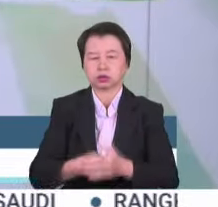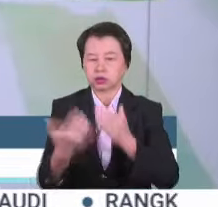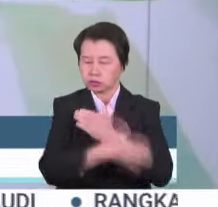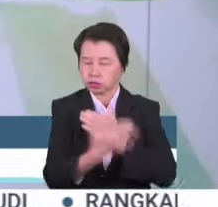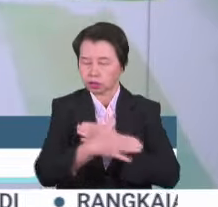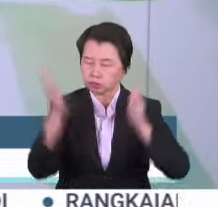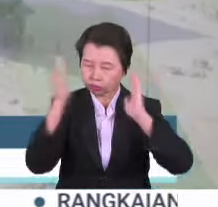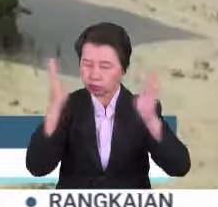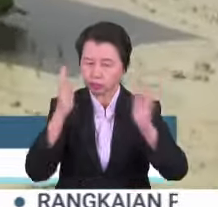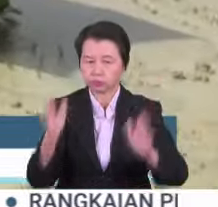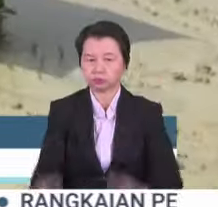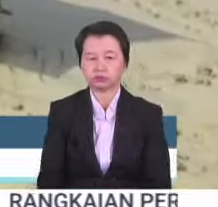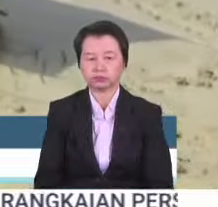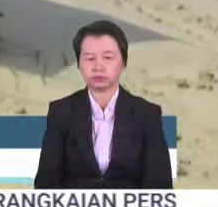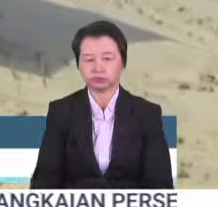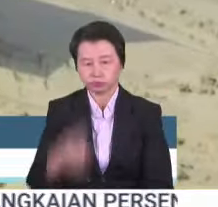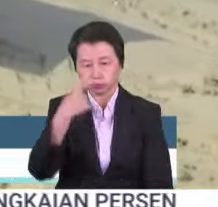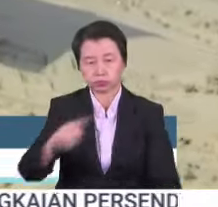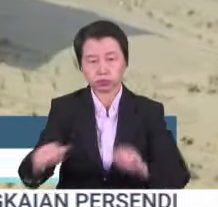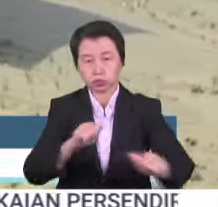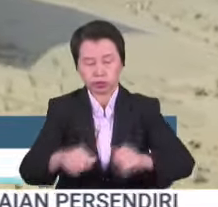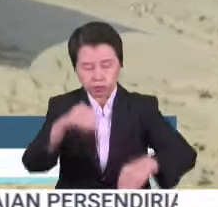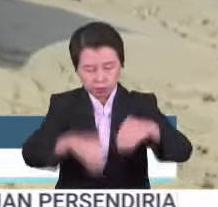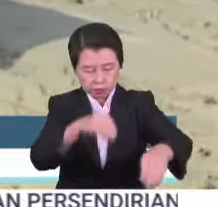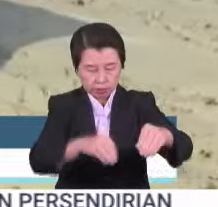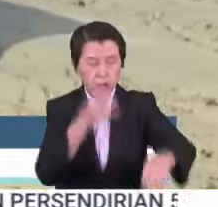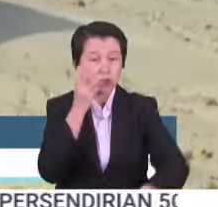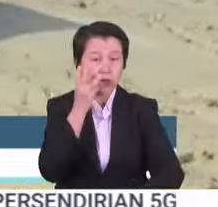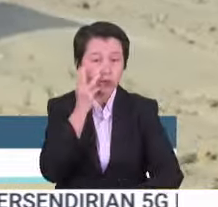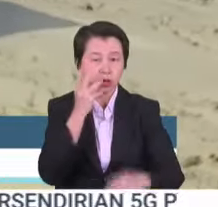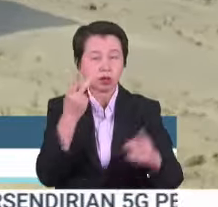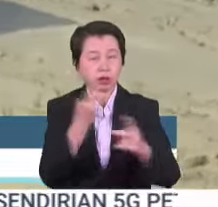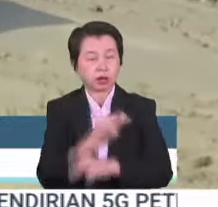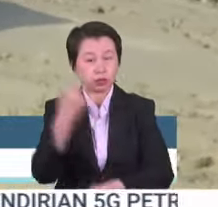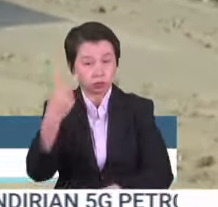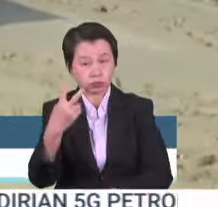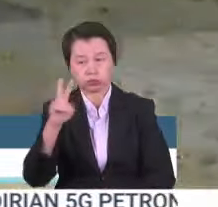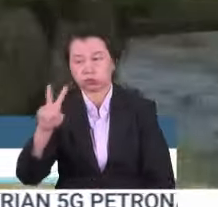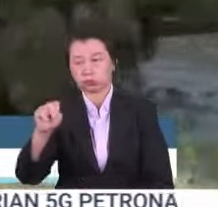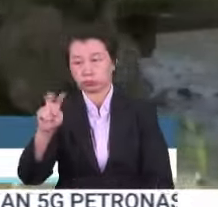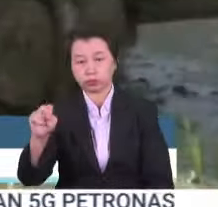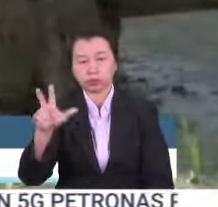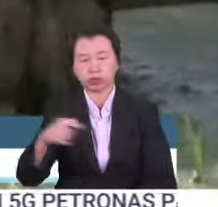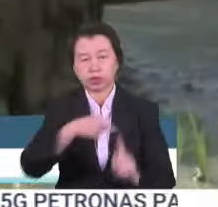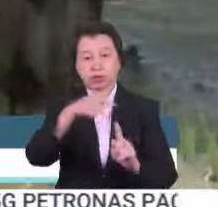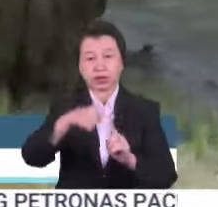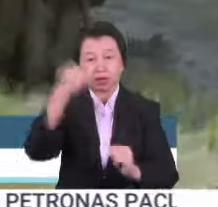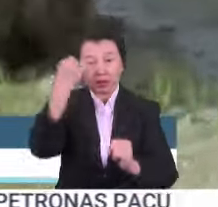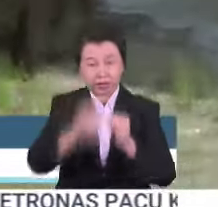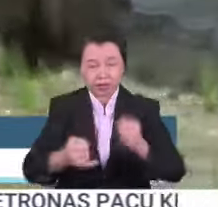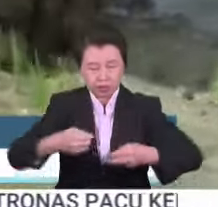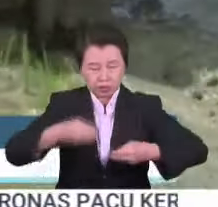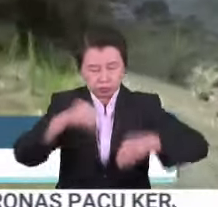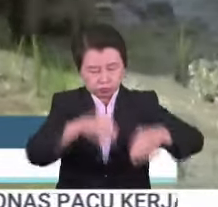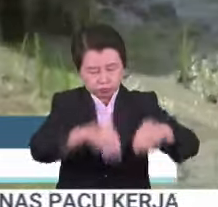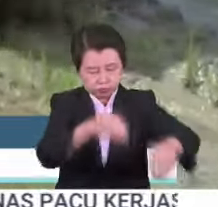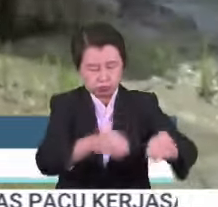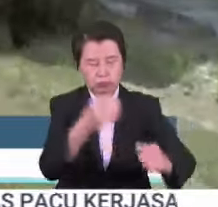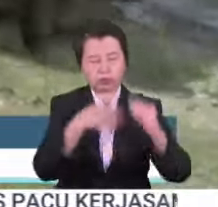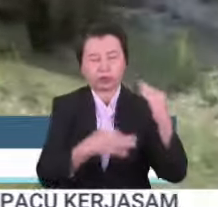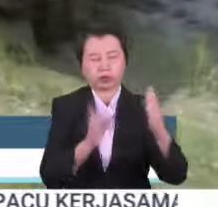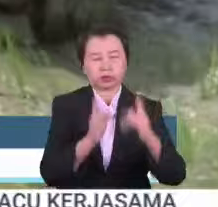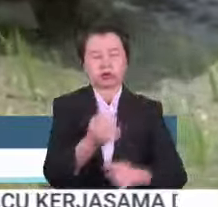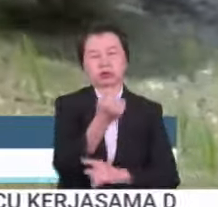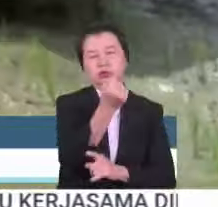negara kita bagi aktiviti penanaman padi musim 2 2023 Tarikh akhir menabur bagi fasa sat adalah